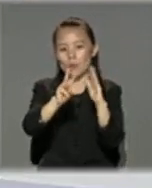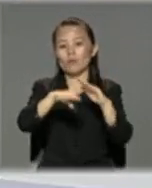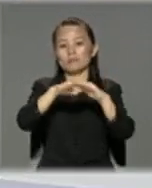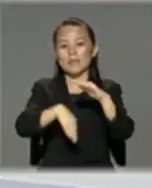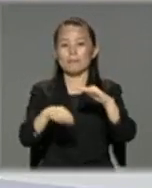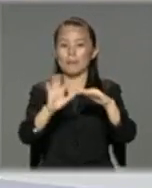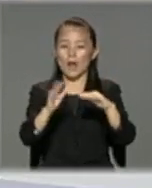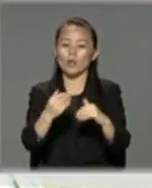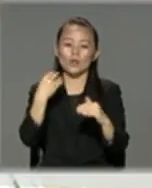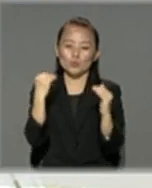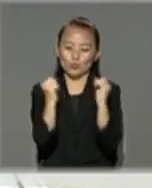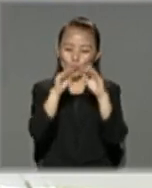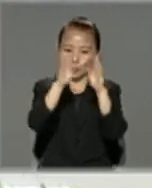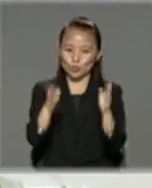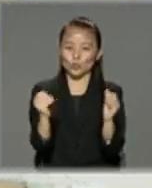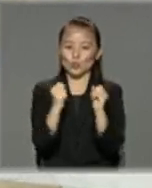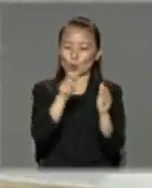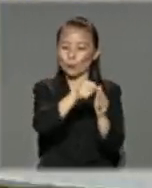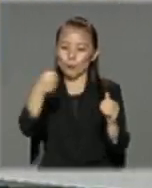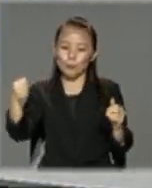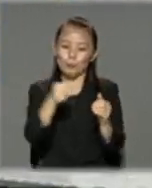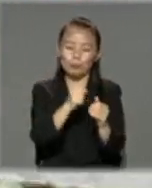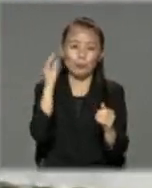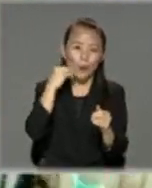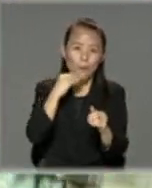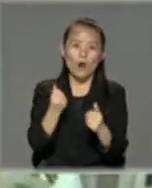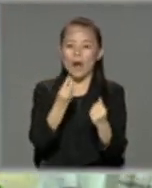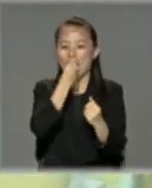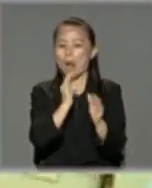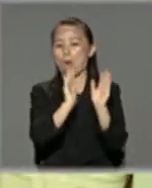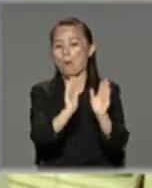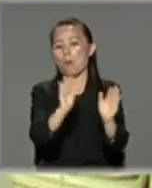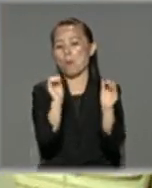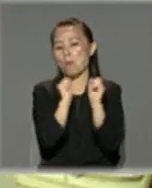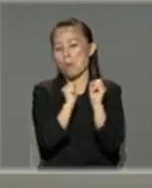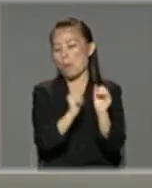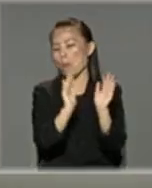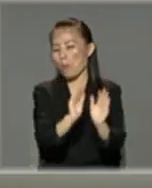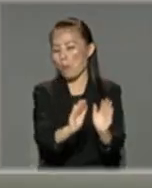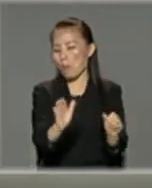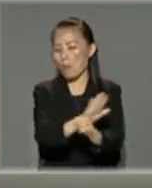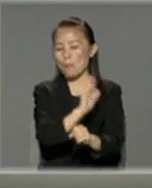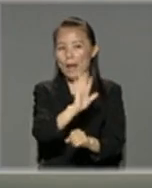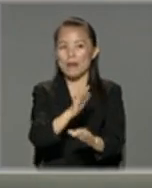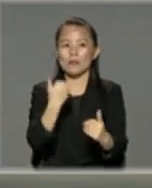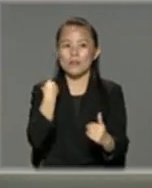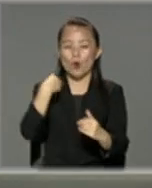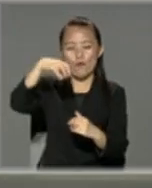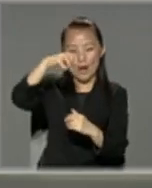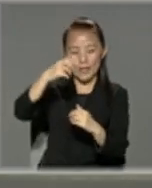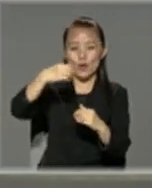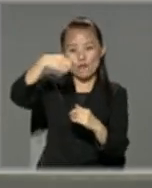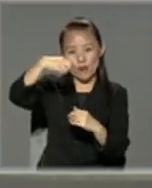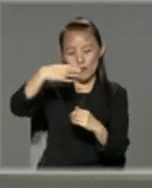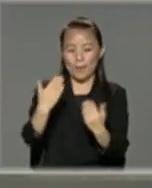ปิดตู้เย็นบ่อยๆและไม่ควรกักตุนอาหารในตู้เย็นเกินความจำเป็นเลือกใช้หลอดไฟ LEDแทนหลอดไส้และใช้